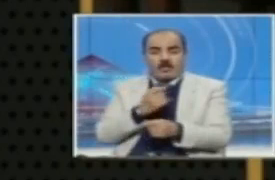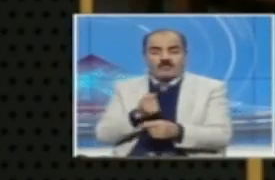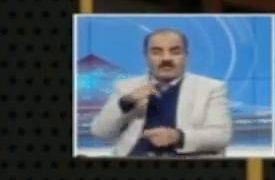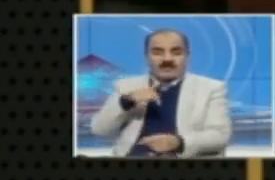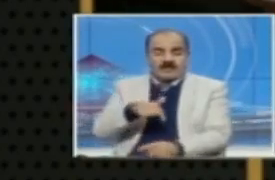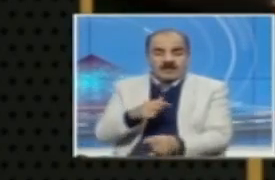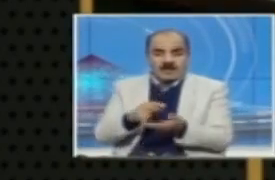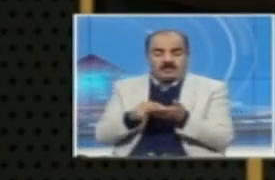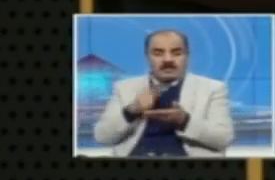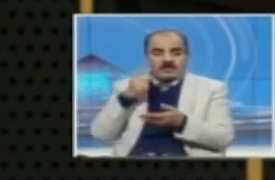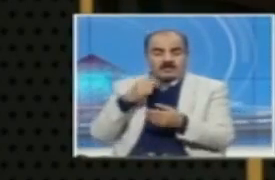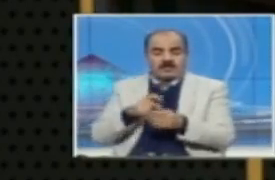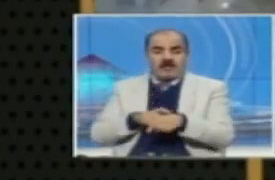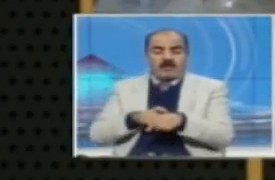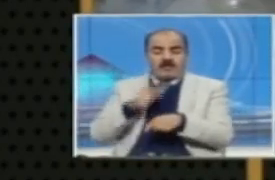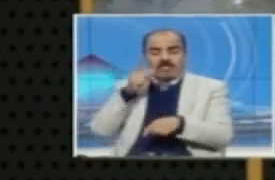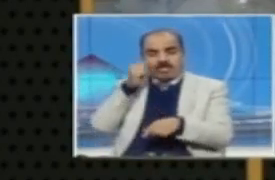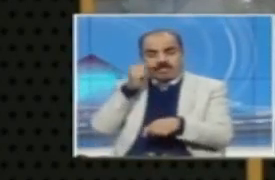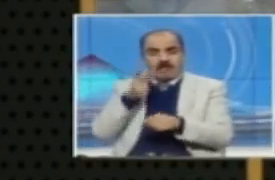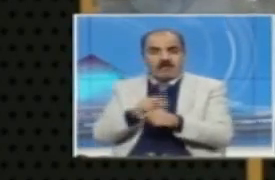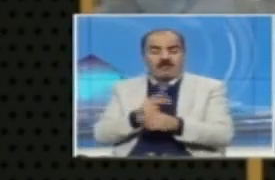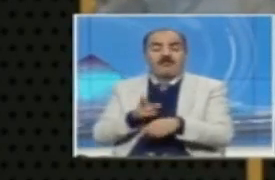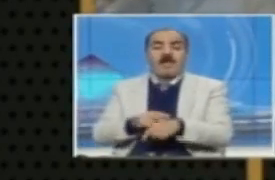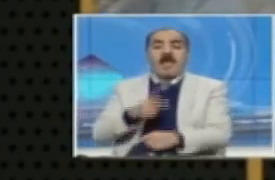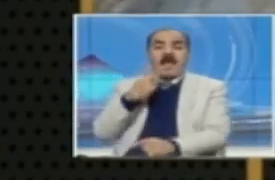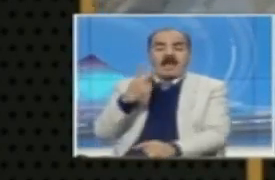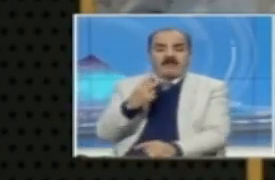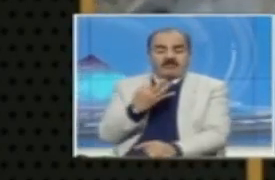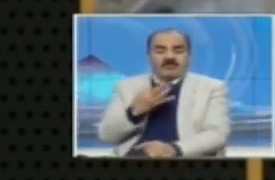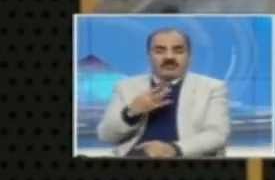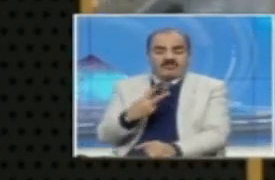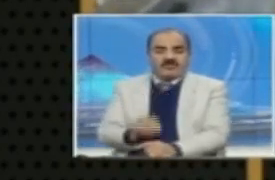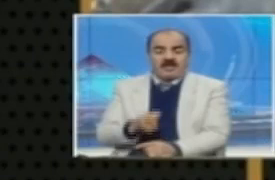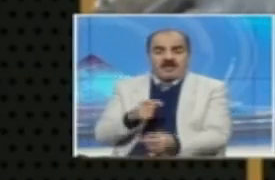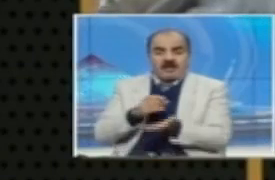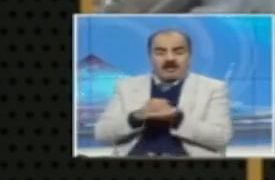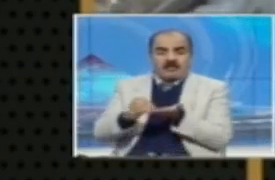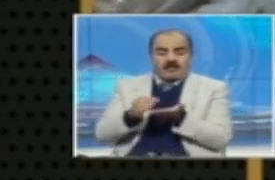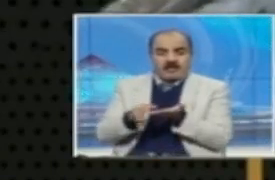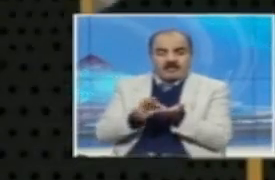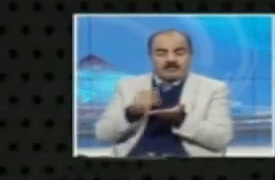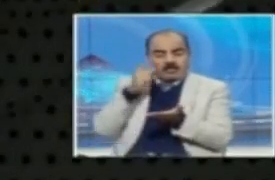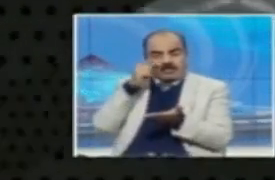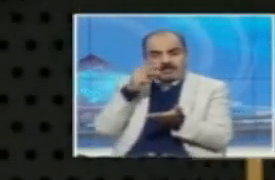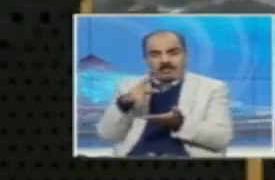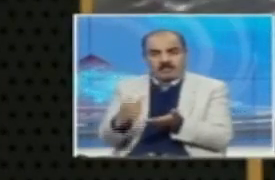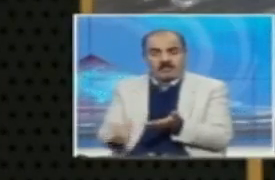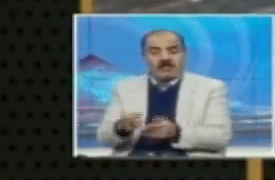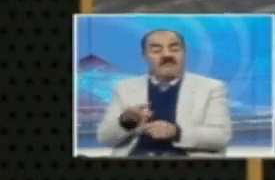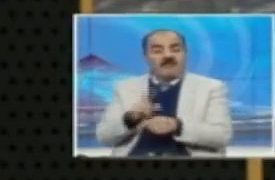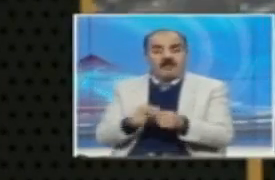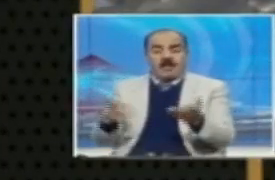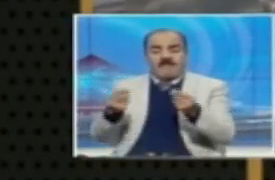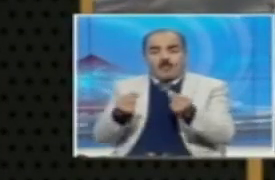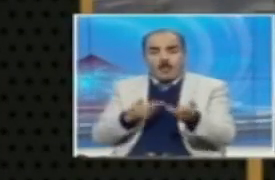17,865 قرص ترامادول مخدر، وعدد 2,023 قرص كيبتاجون مخدر. هذا وتقدر